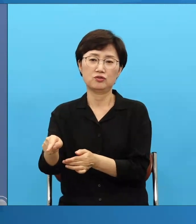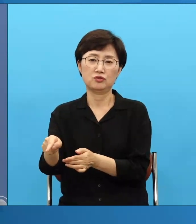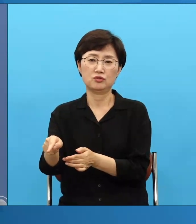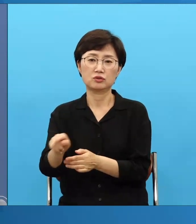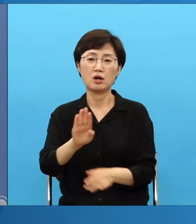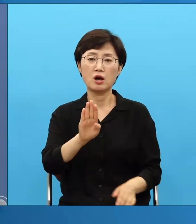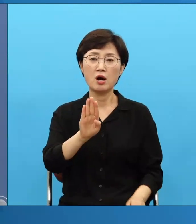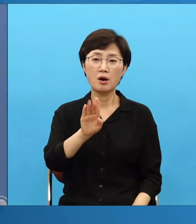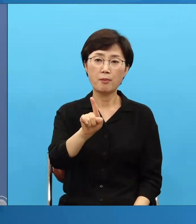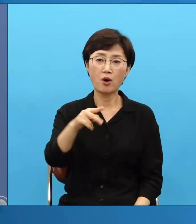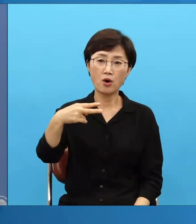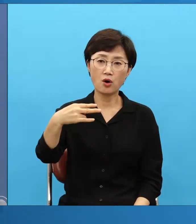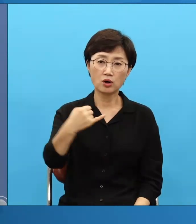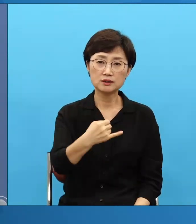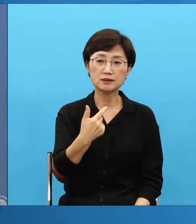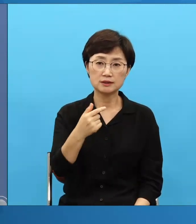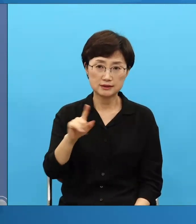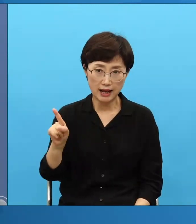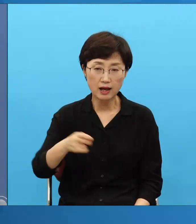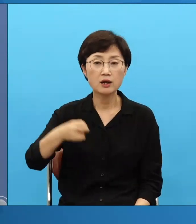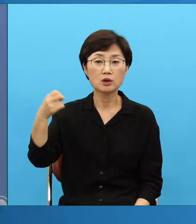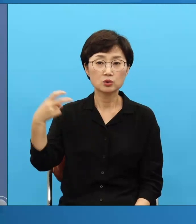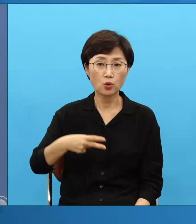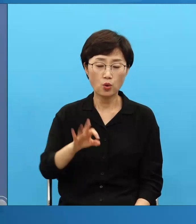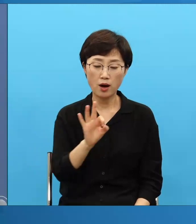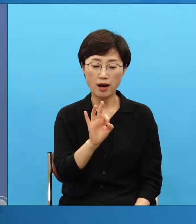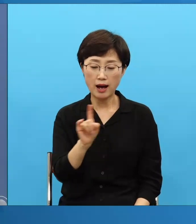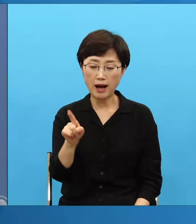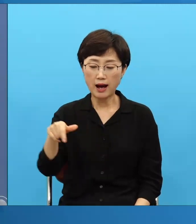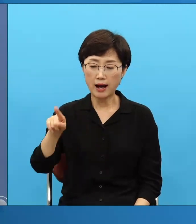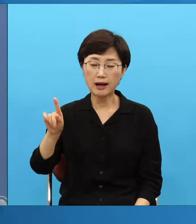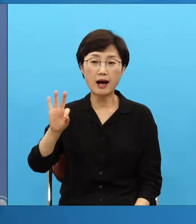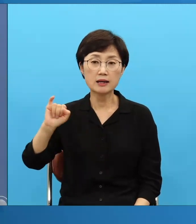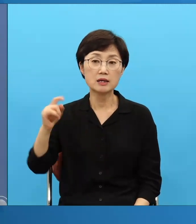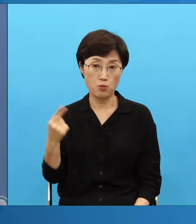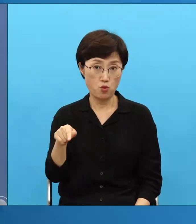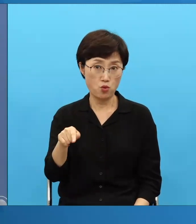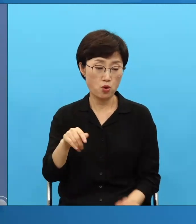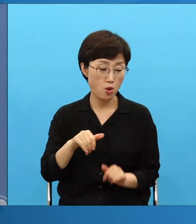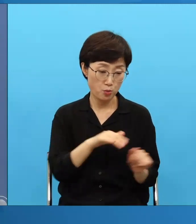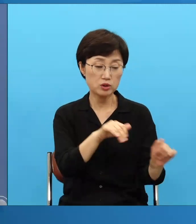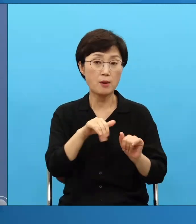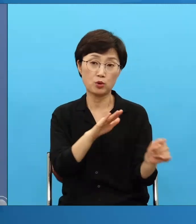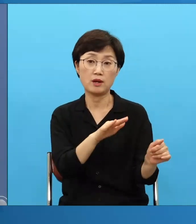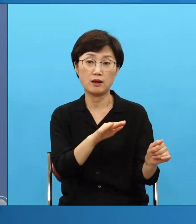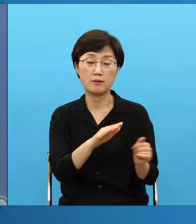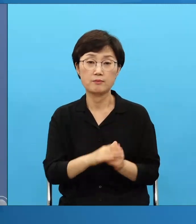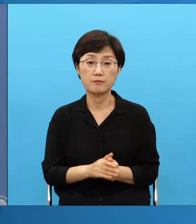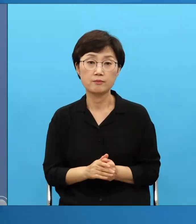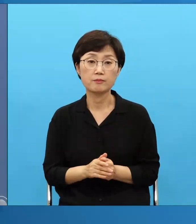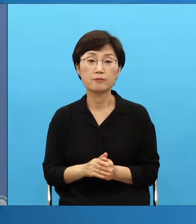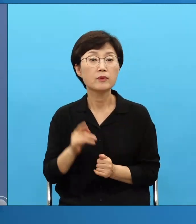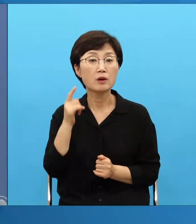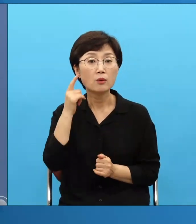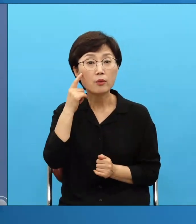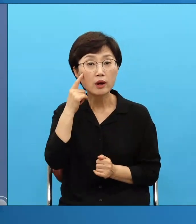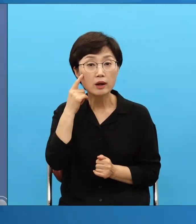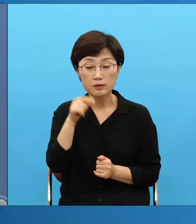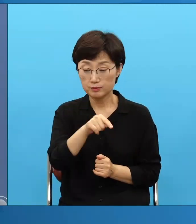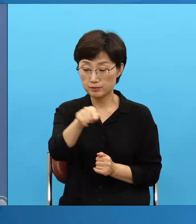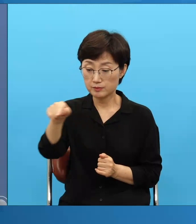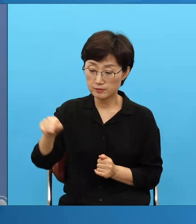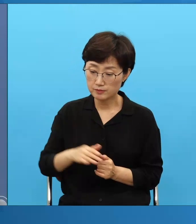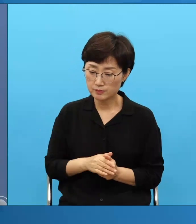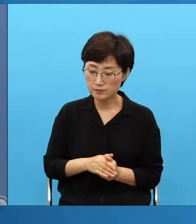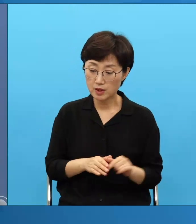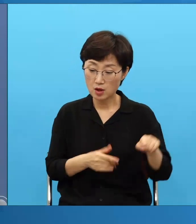버드나도 아가이고를 보낸다. And then he says that I will send Fortunatus and also Achaicus. 늘 부족한 것을